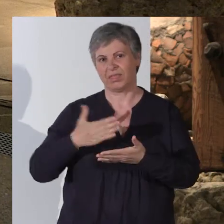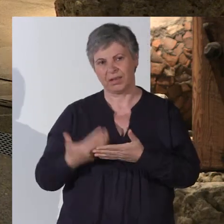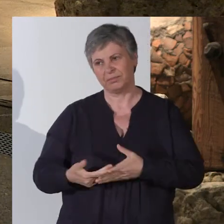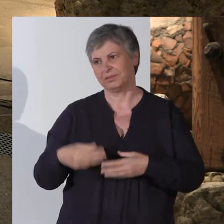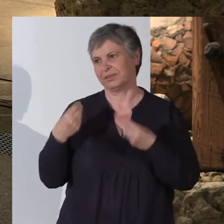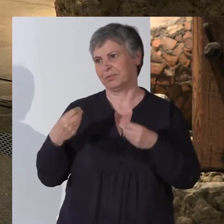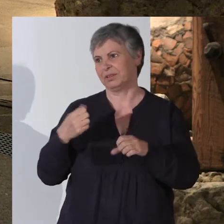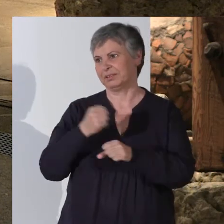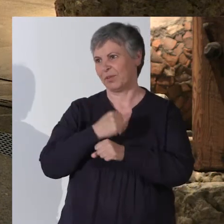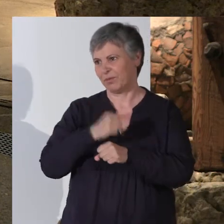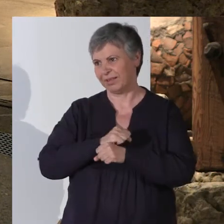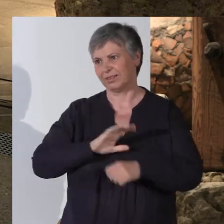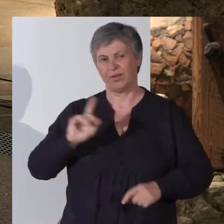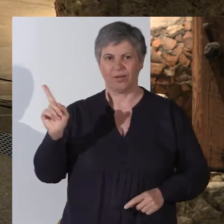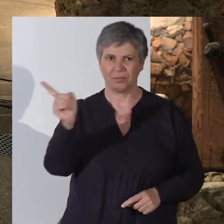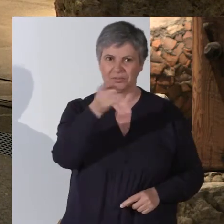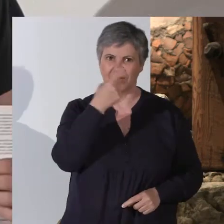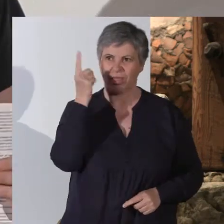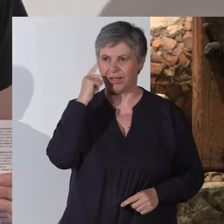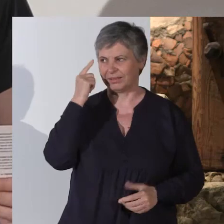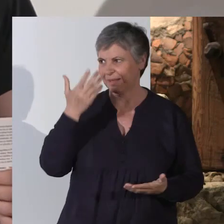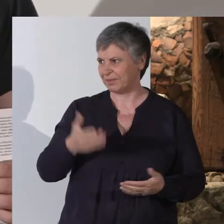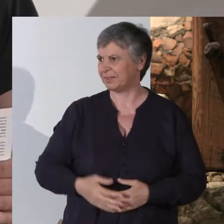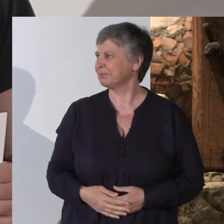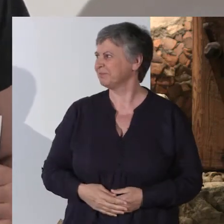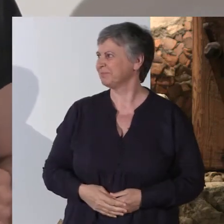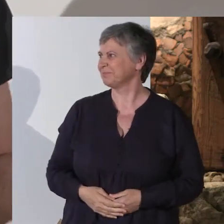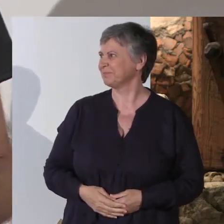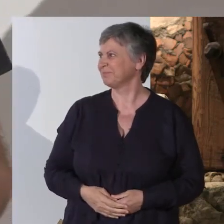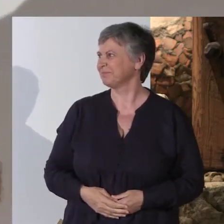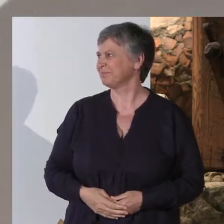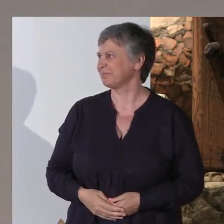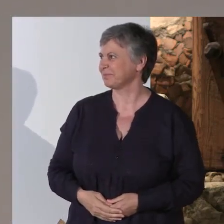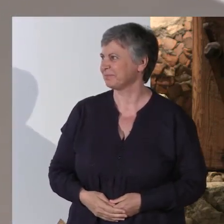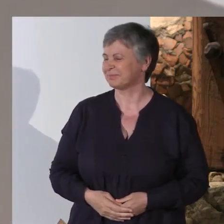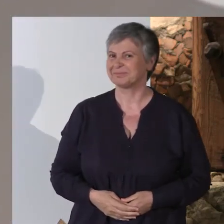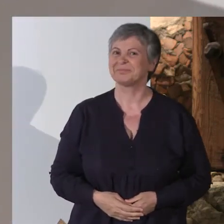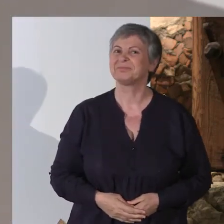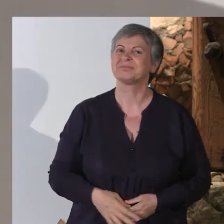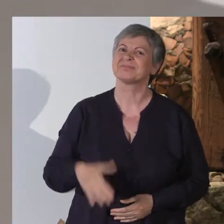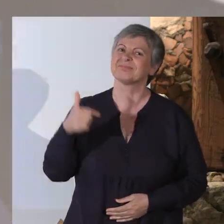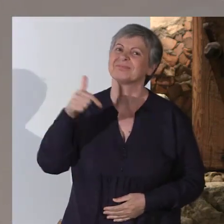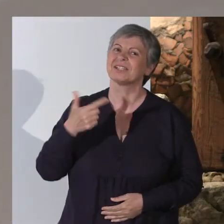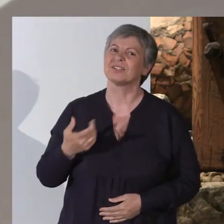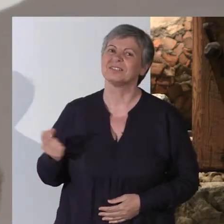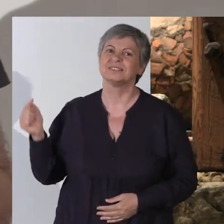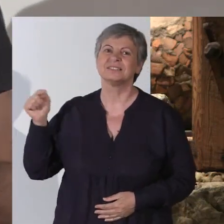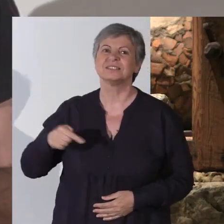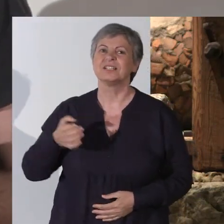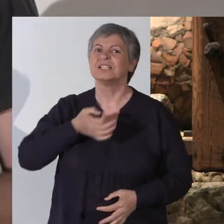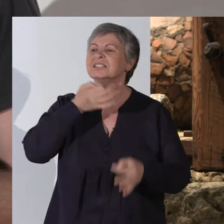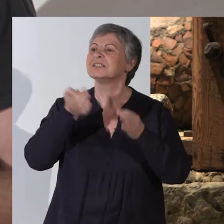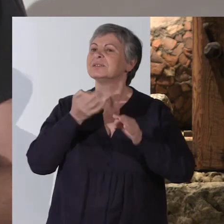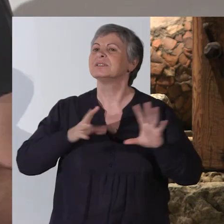δουλειά της όπως ενδεχομένως θα έχετε καταλάβει τόση ώρα λοιπόν εγώ είμαι εδώ για να σας μιλήσω για τη σχέση μου με το θέατρο κωφών